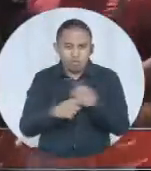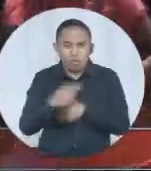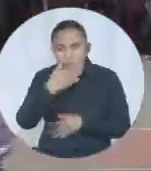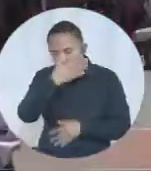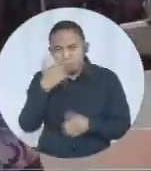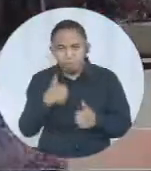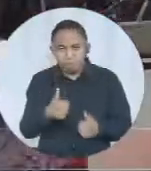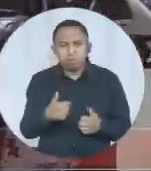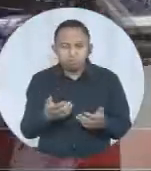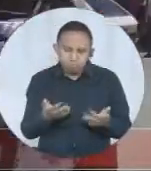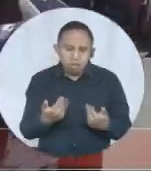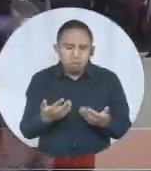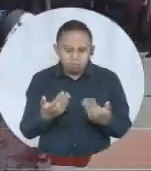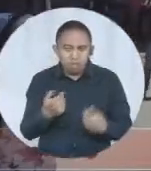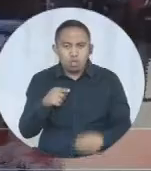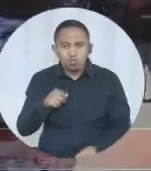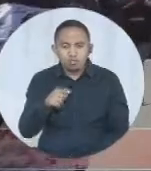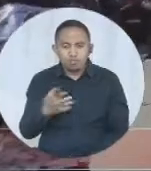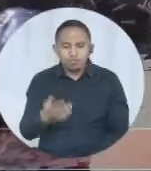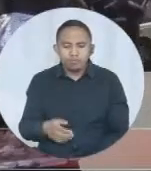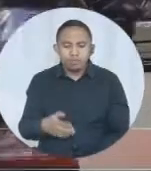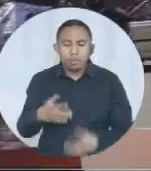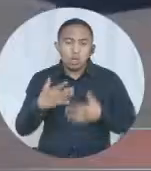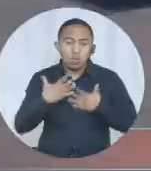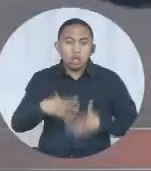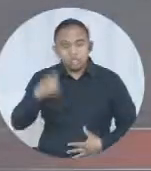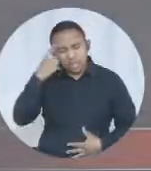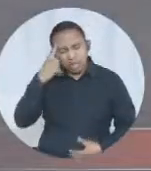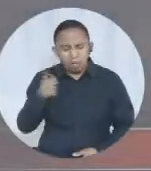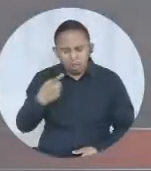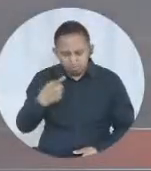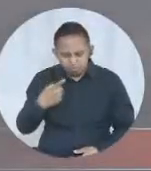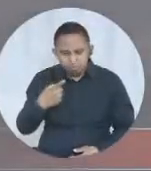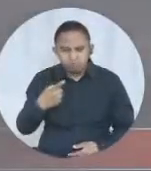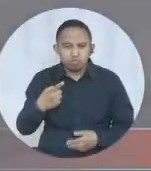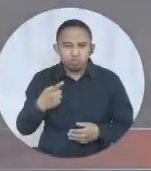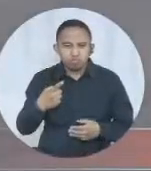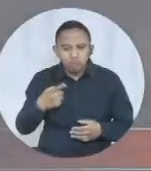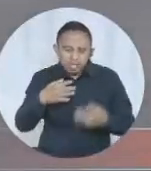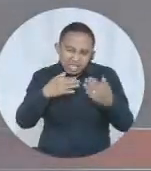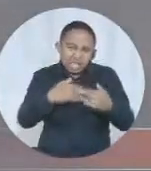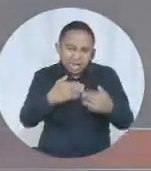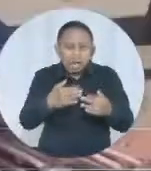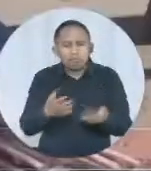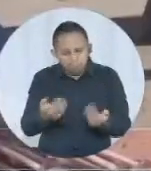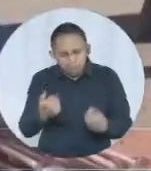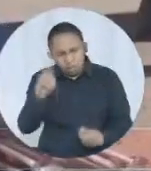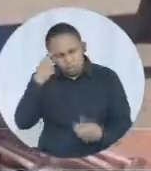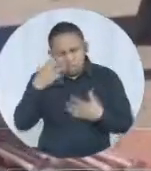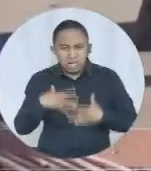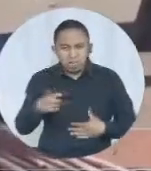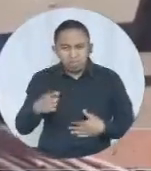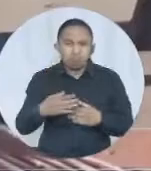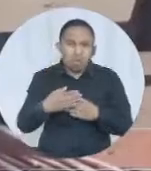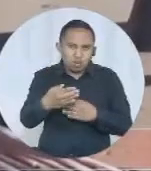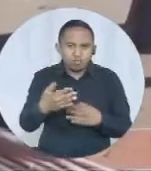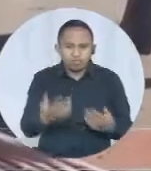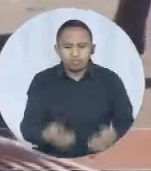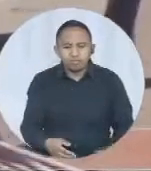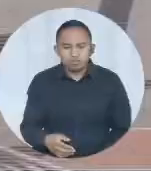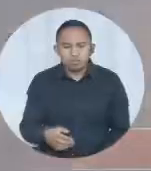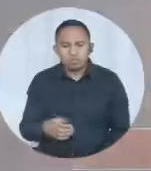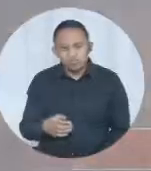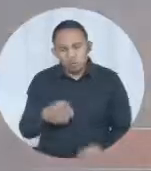androm-piainana. Manampy antsika androso hatrany ny toetsaina miabo na eo aza ny saka na isan-karazany. Mifameno amin'izy io ny fomba fitaizan'ny